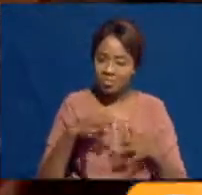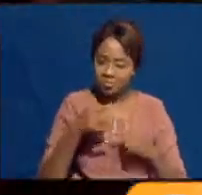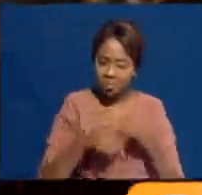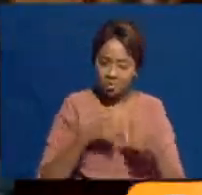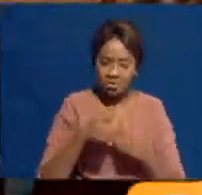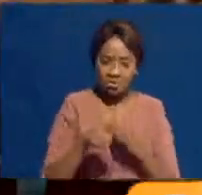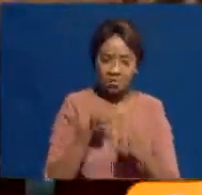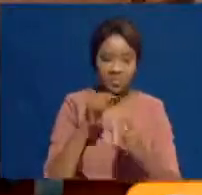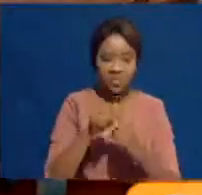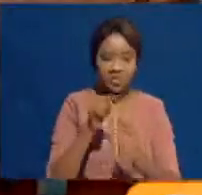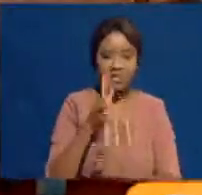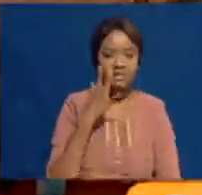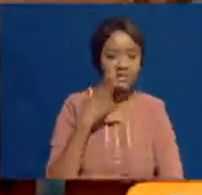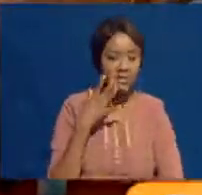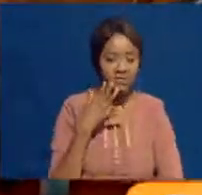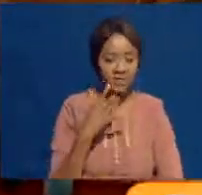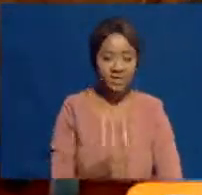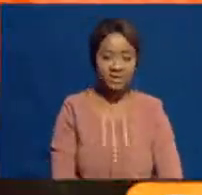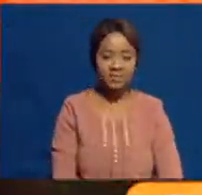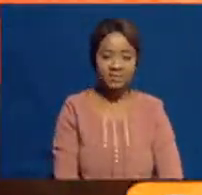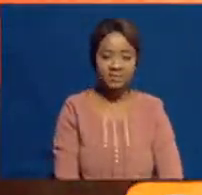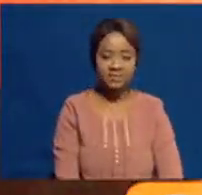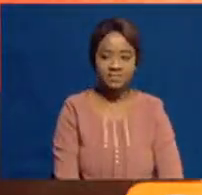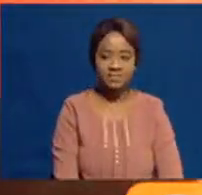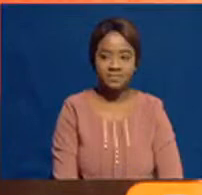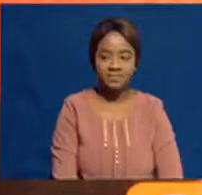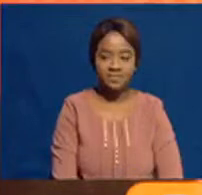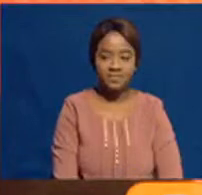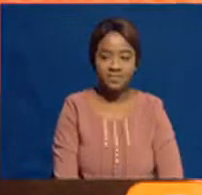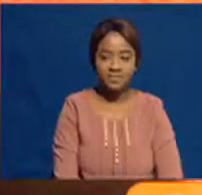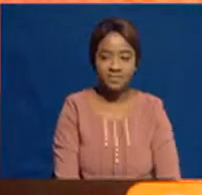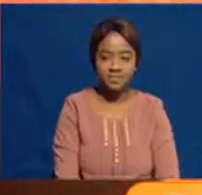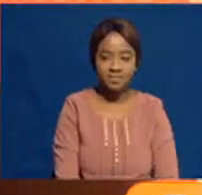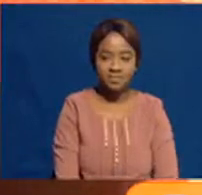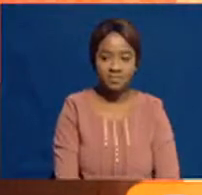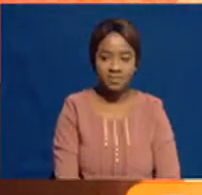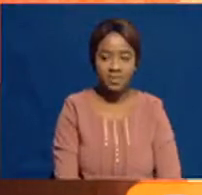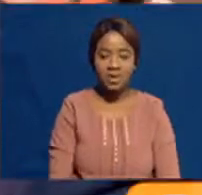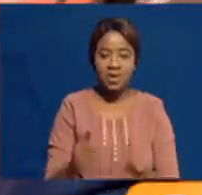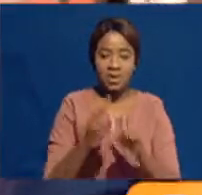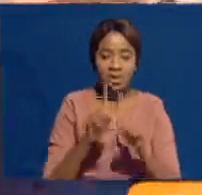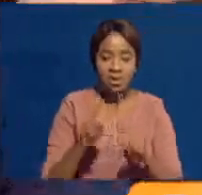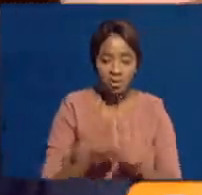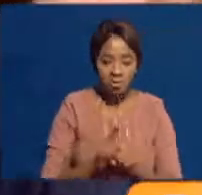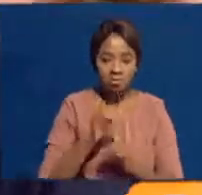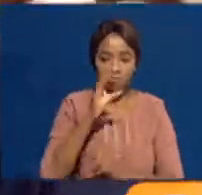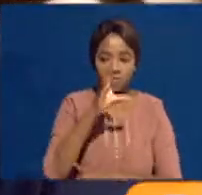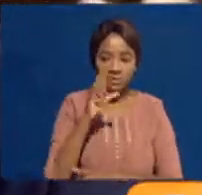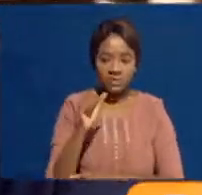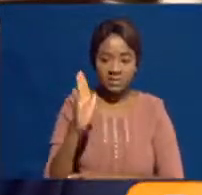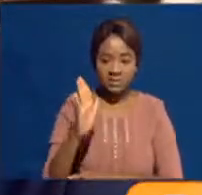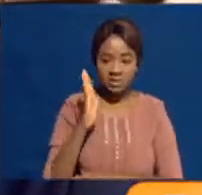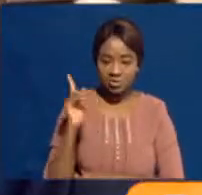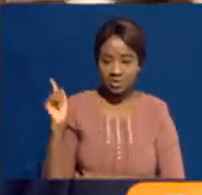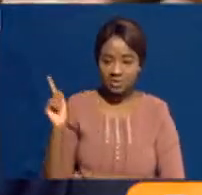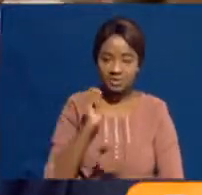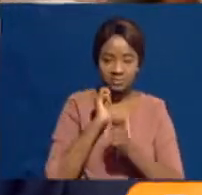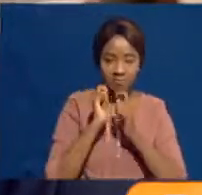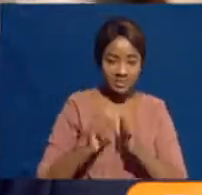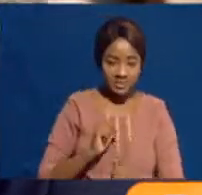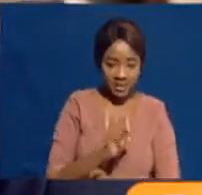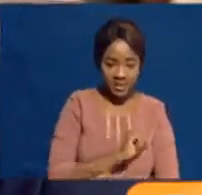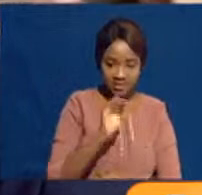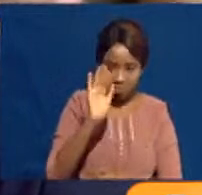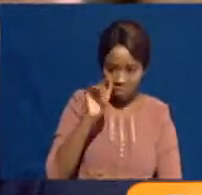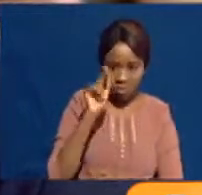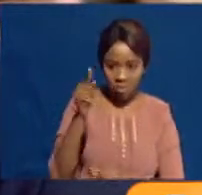siku. Matukio haya yamejiri wakati ambapo waziri wa usalama Profesa Kindiki Kithure alihojiwa na kamati ya seneti